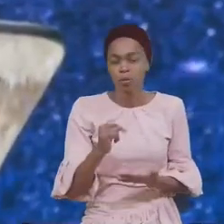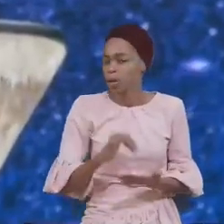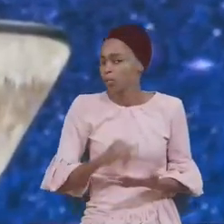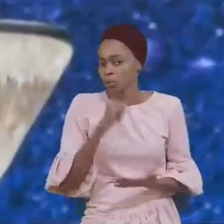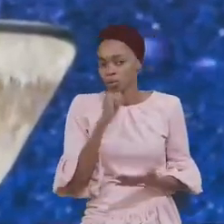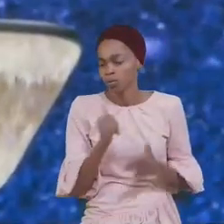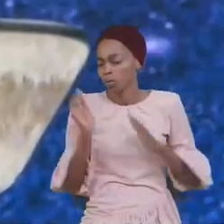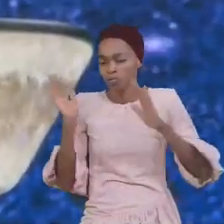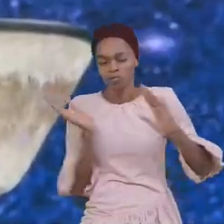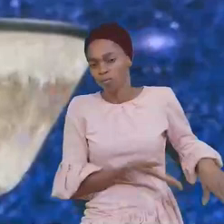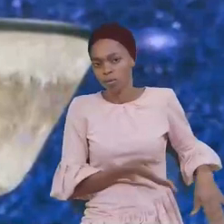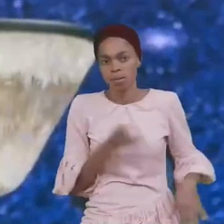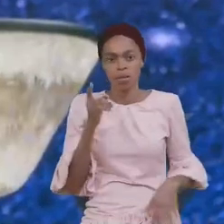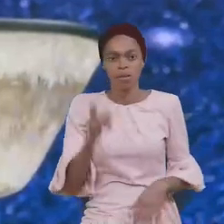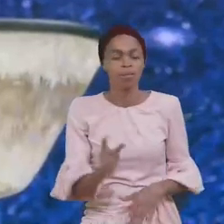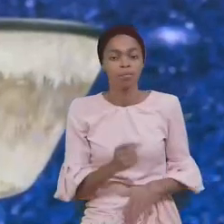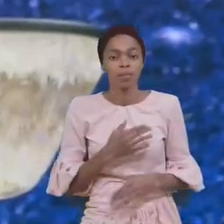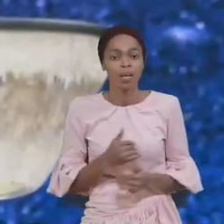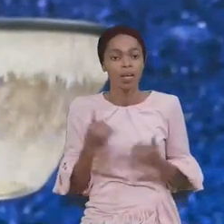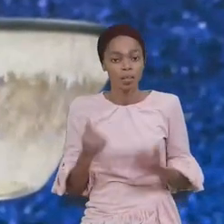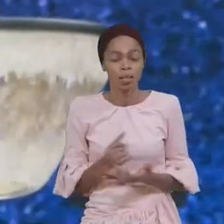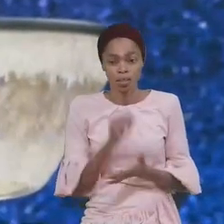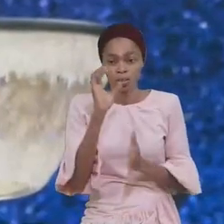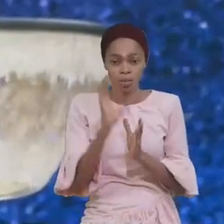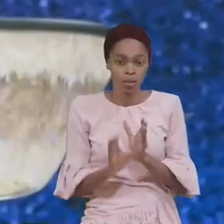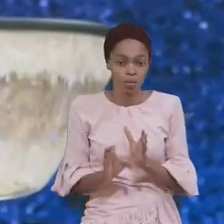ne t'abandonnerai point.